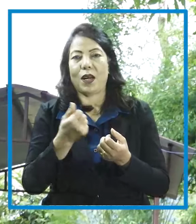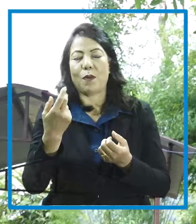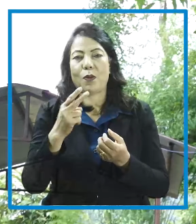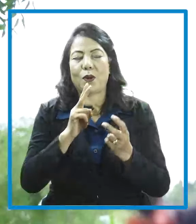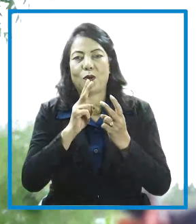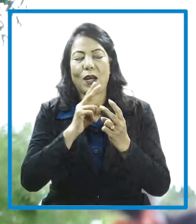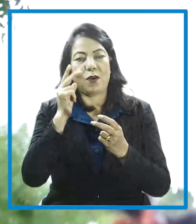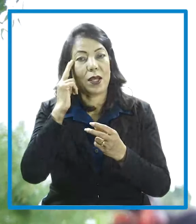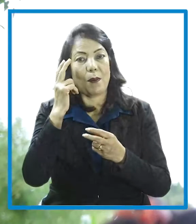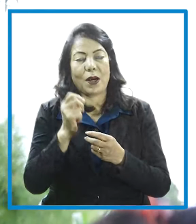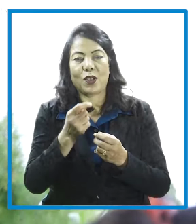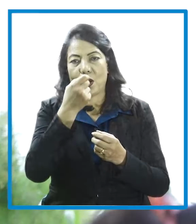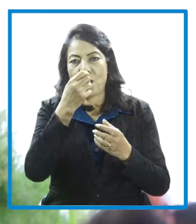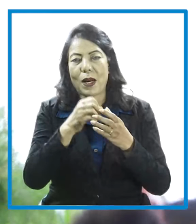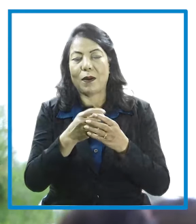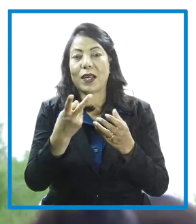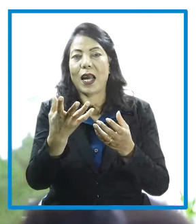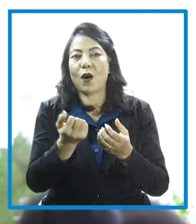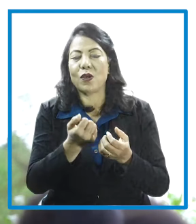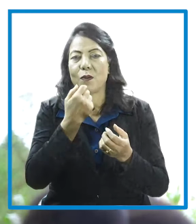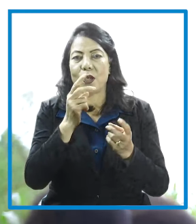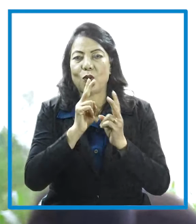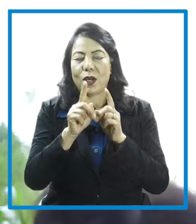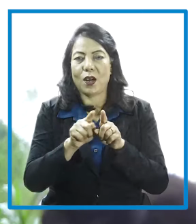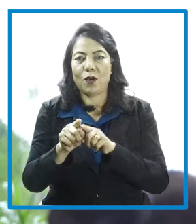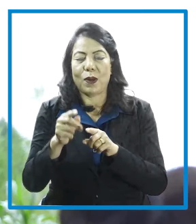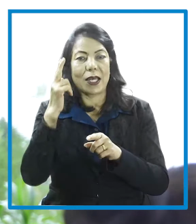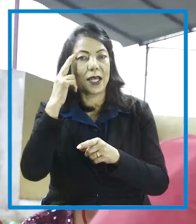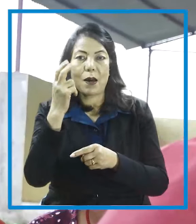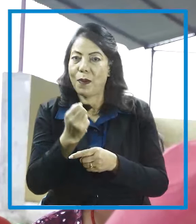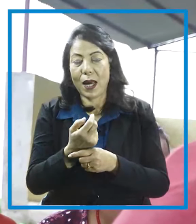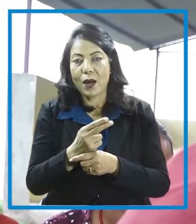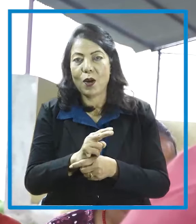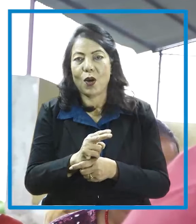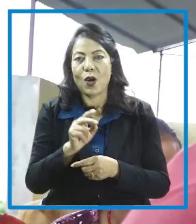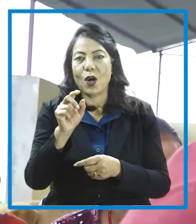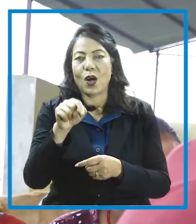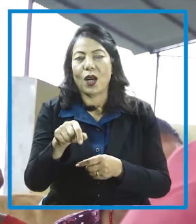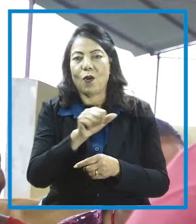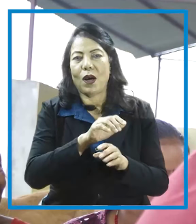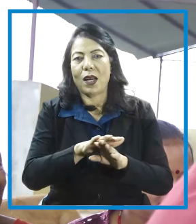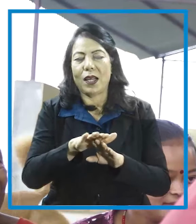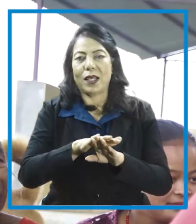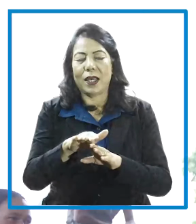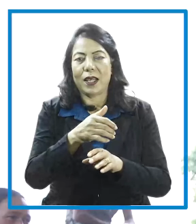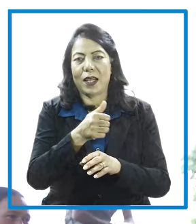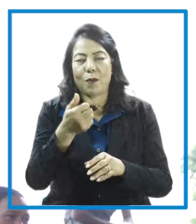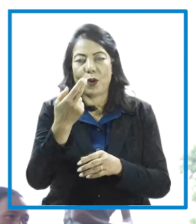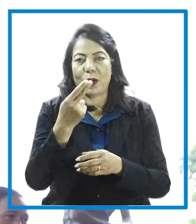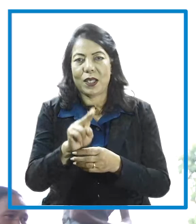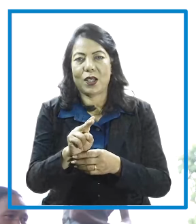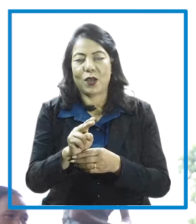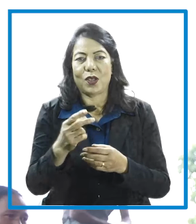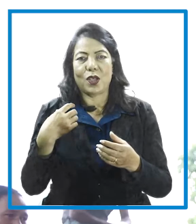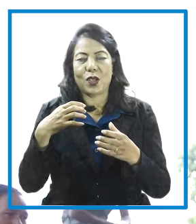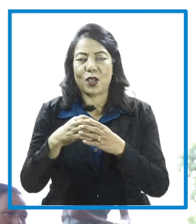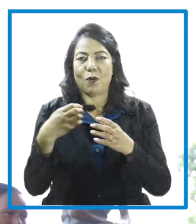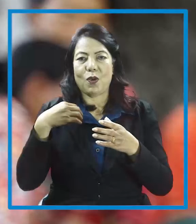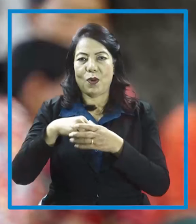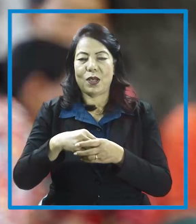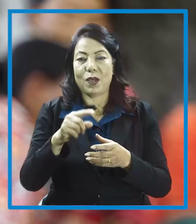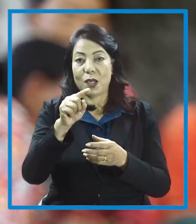चाहिँ अलिकति ट्यालेन्ट भयो अनि गाउँपालिकामा के आउँछ भन्ने पनि अब उहाँहरूले चाहिँ थाहा पायो नि त अहिले त उहाँहरूले त धेरै ट्यालेन्ट भइसक्यो नि त दिदीबहिनी